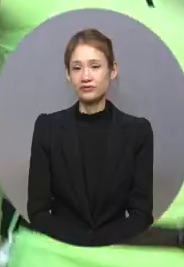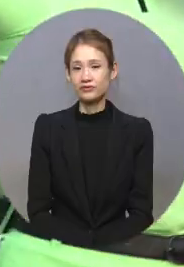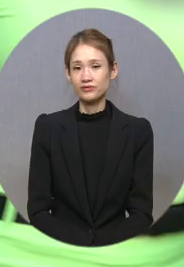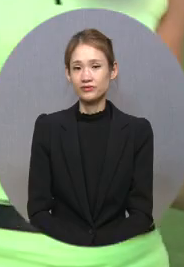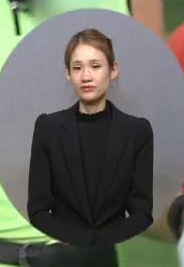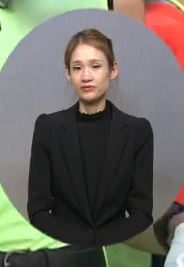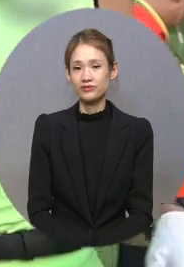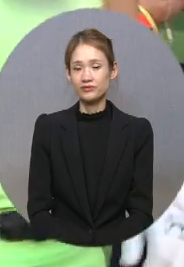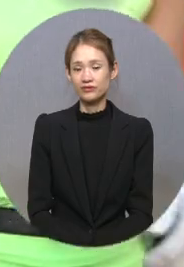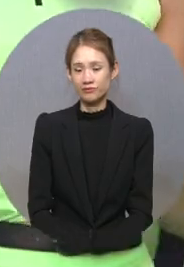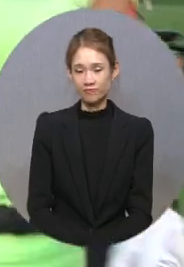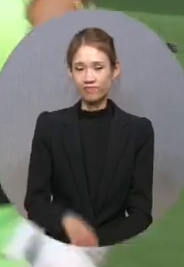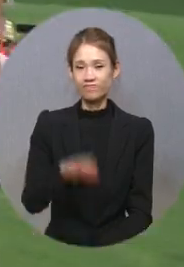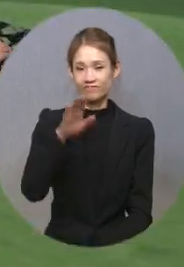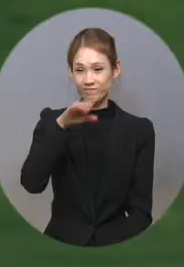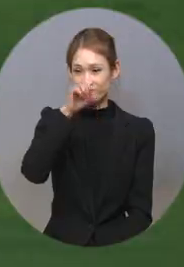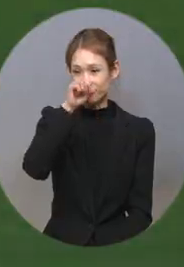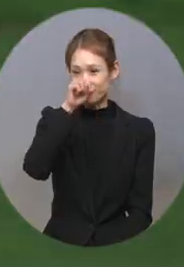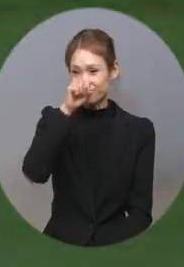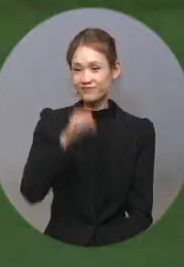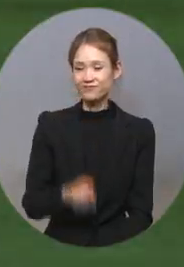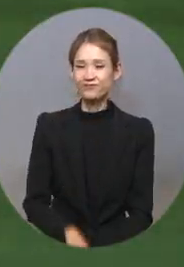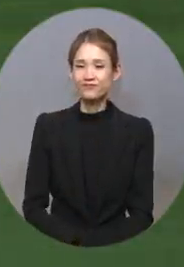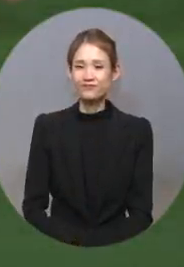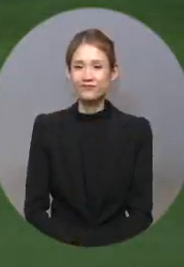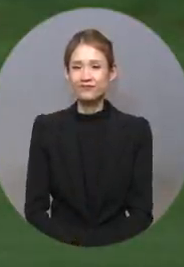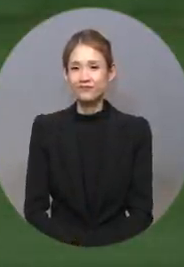나이스? 어, 괜찮아, 괜찮아. 나이스, 나이스.